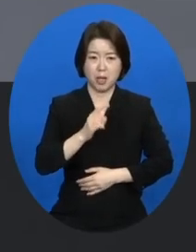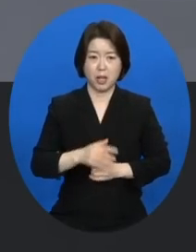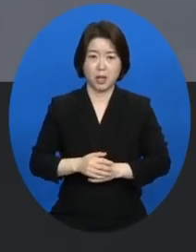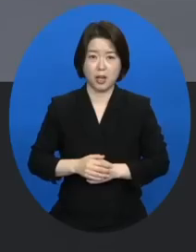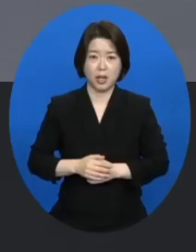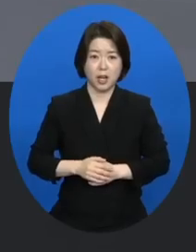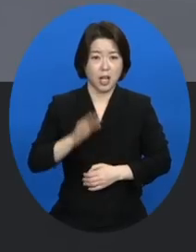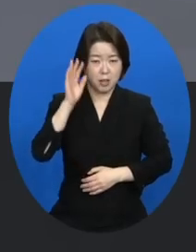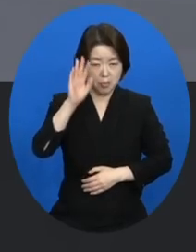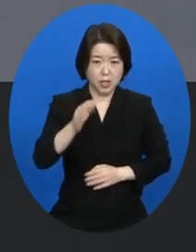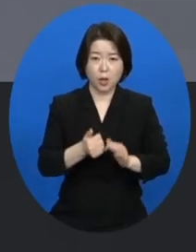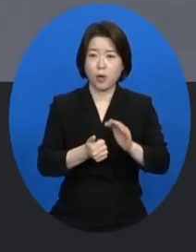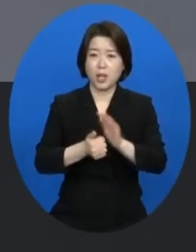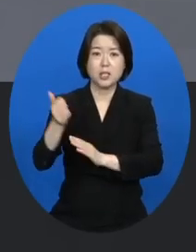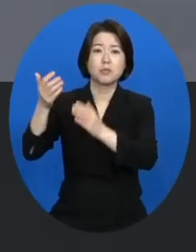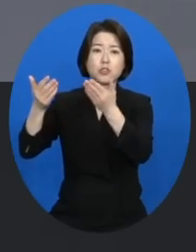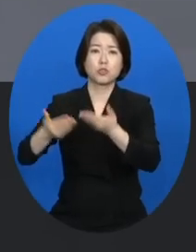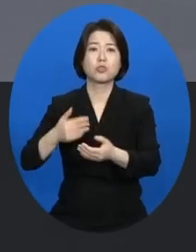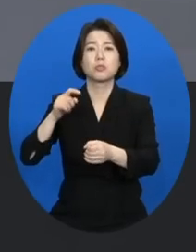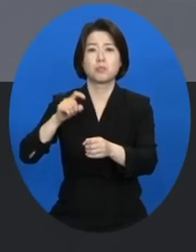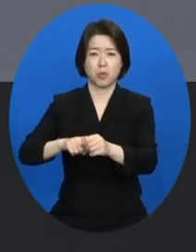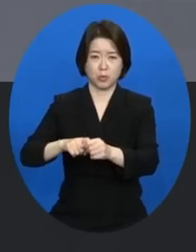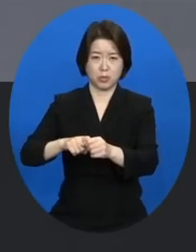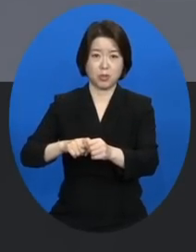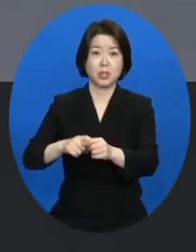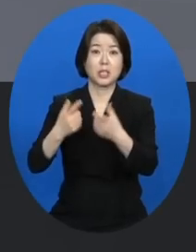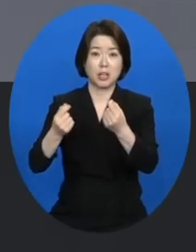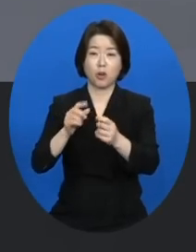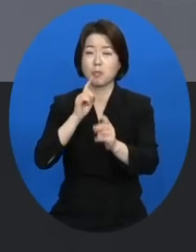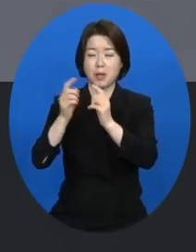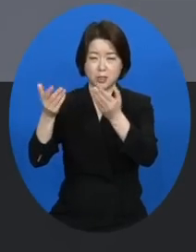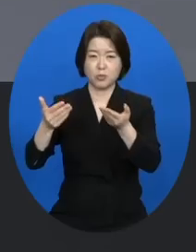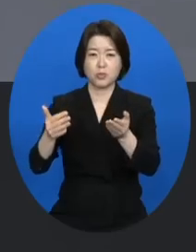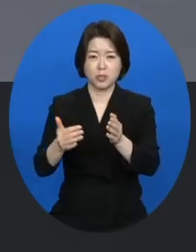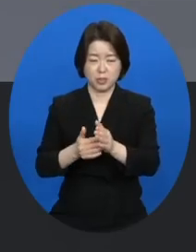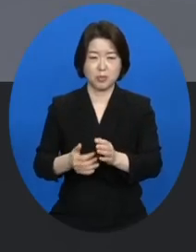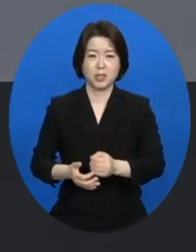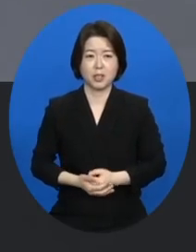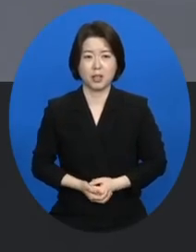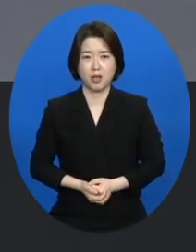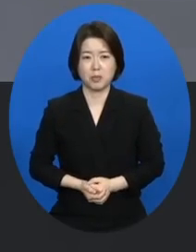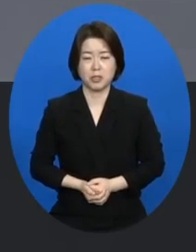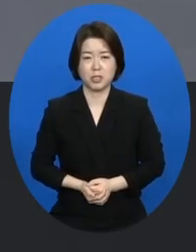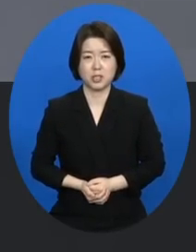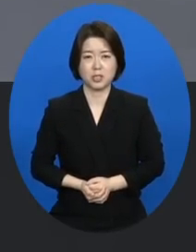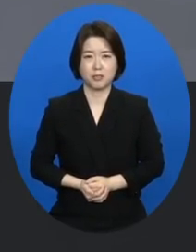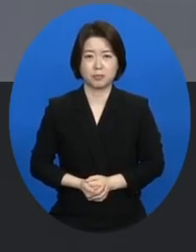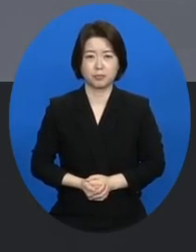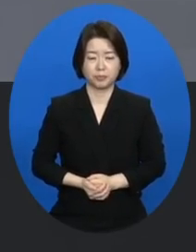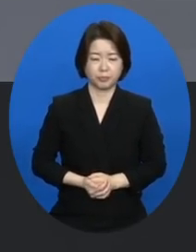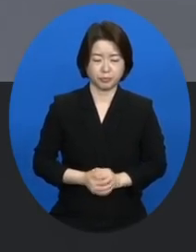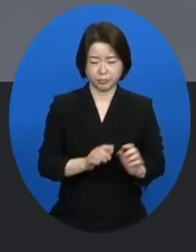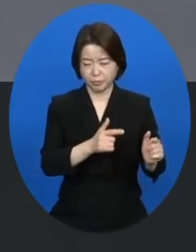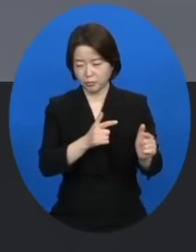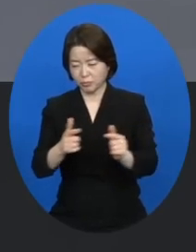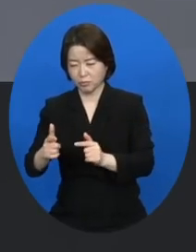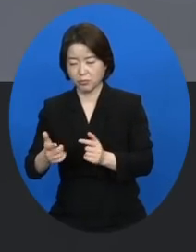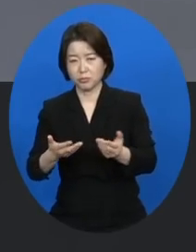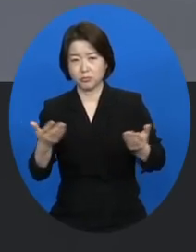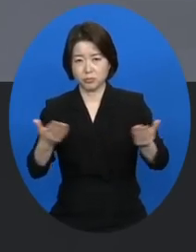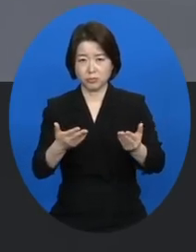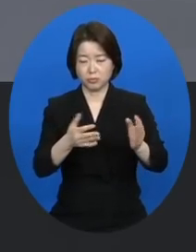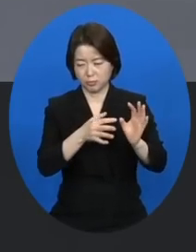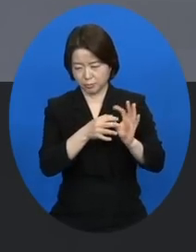미래와 희망을 주려고 하시는 것이라고 말씀하셨습니다. 1년의 연속된 사건들